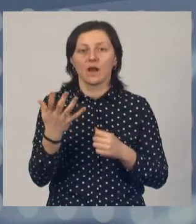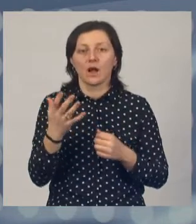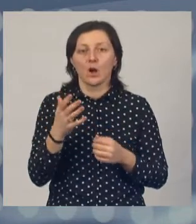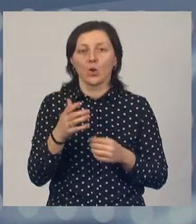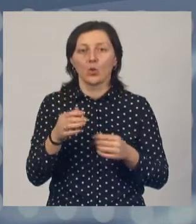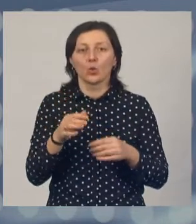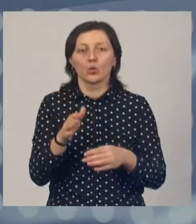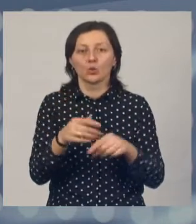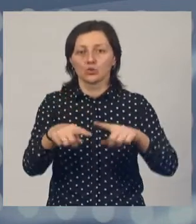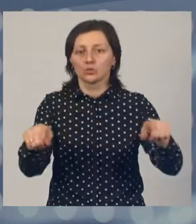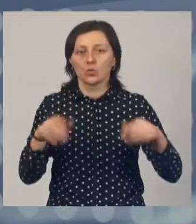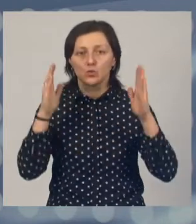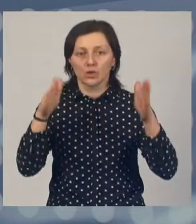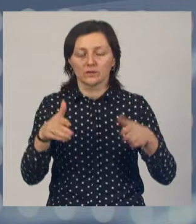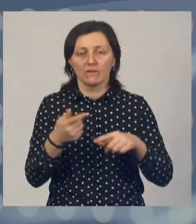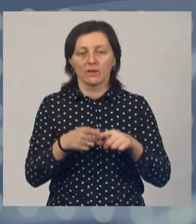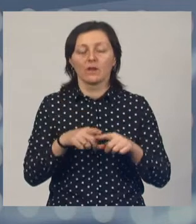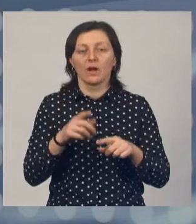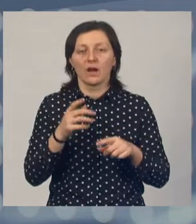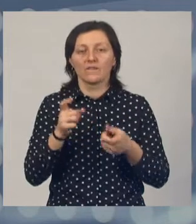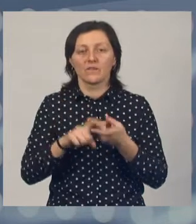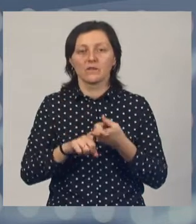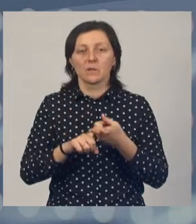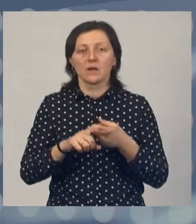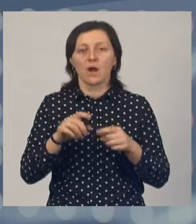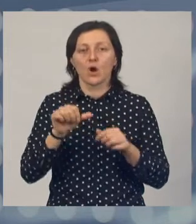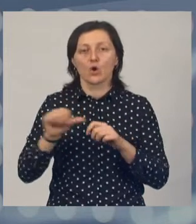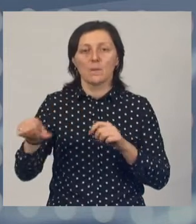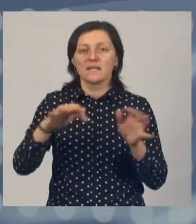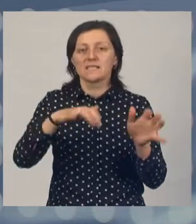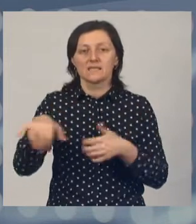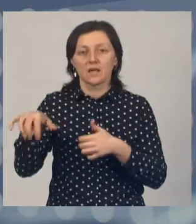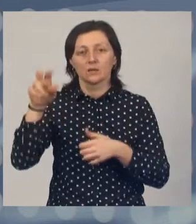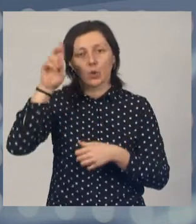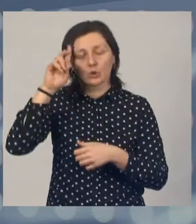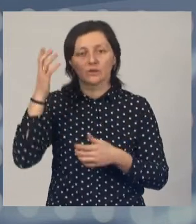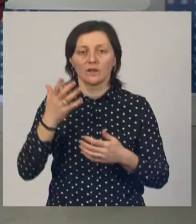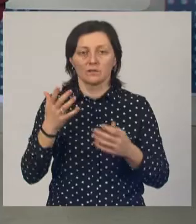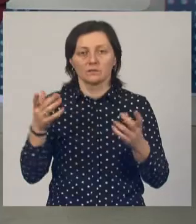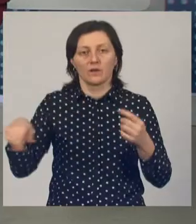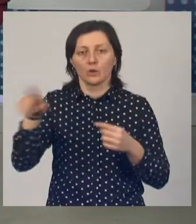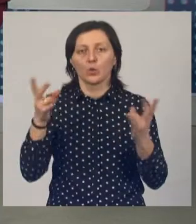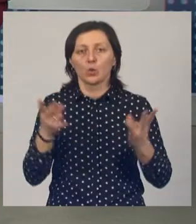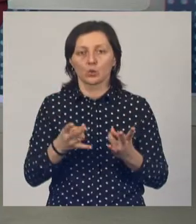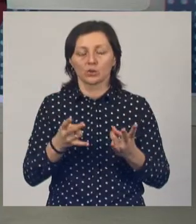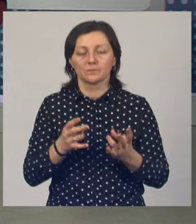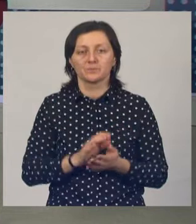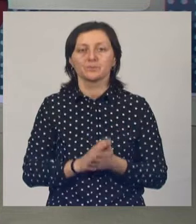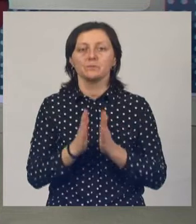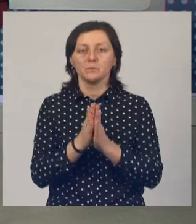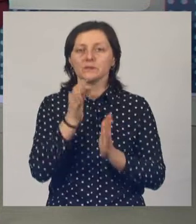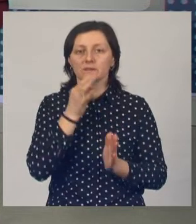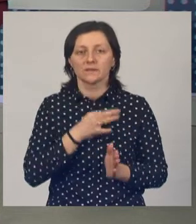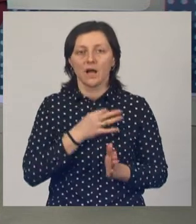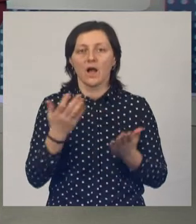за исключением конечно случаев изъятия и таких земельных участков для государственных или муниципальных нужд а вот скажите если